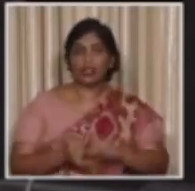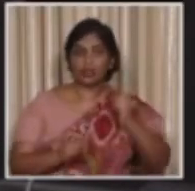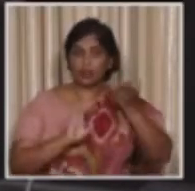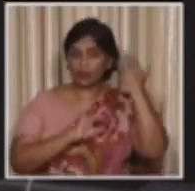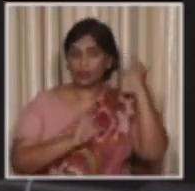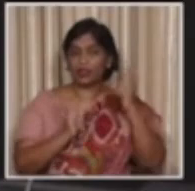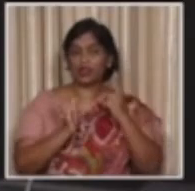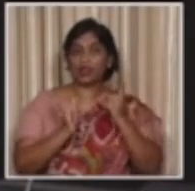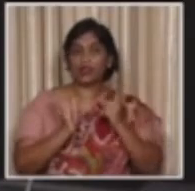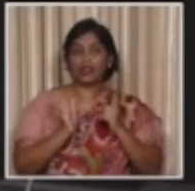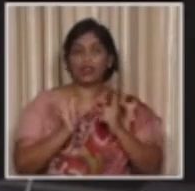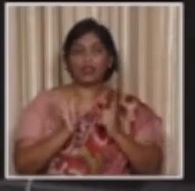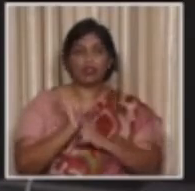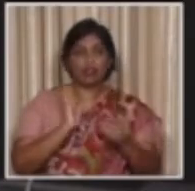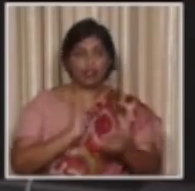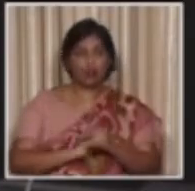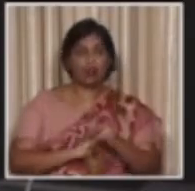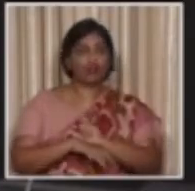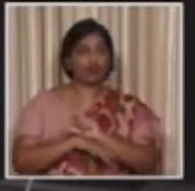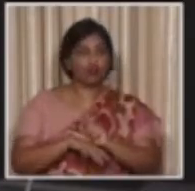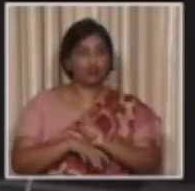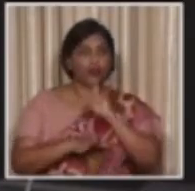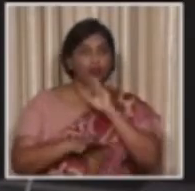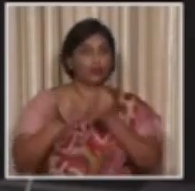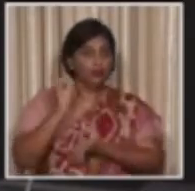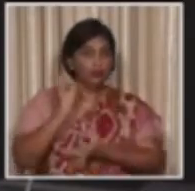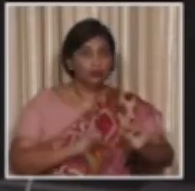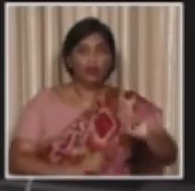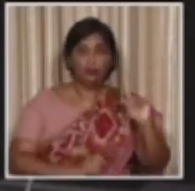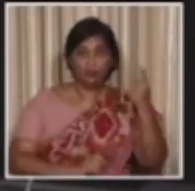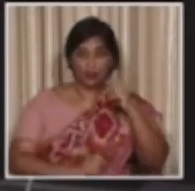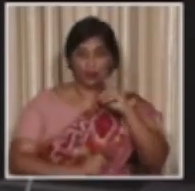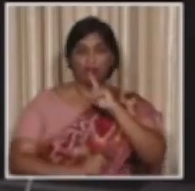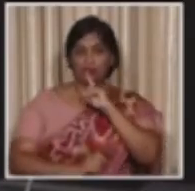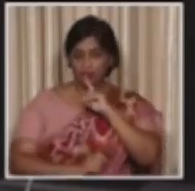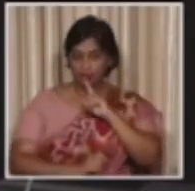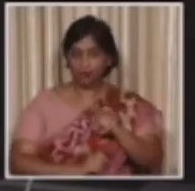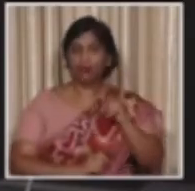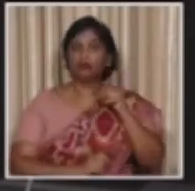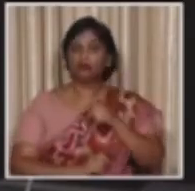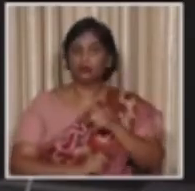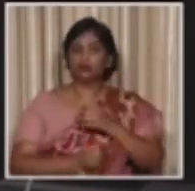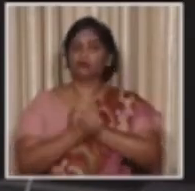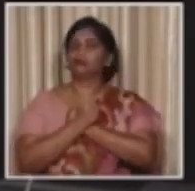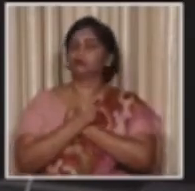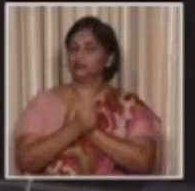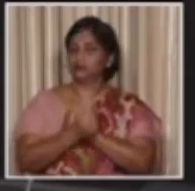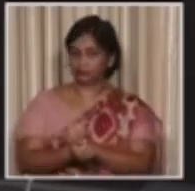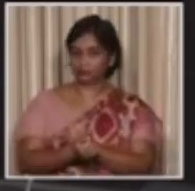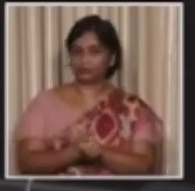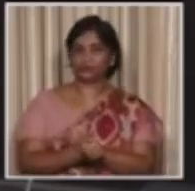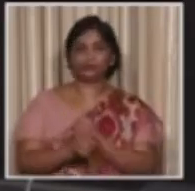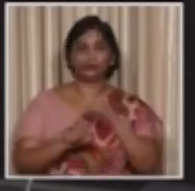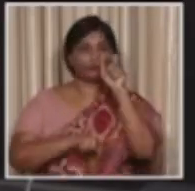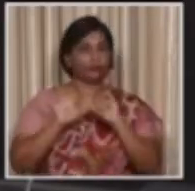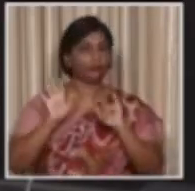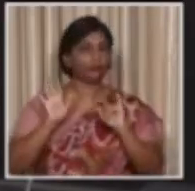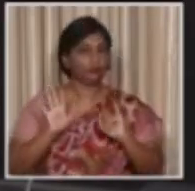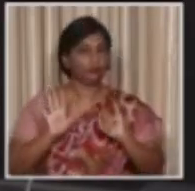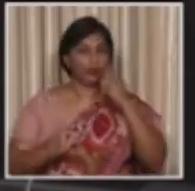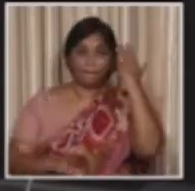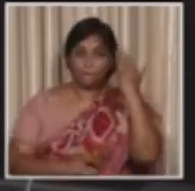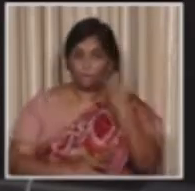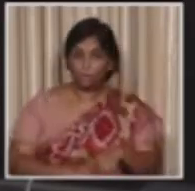හිටපු කම්කරු කොමසාරිස්වරයා මේ නඩුව දාන්න නියෝග කරපු නිසා ඔහු හිරේ හිටියා. 6 දෙනෙක්